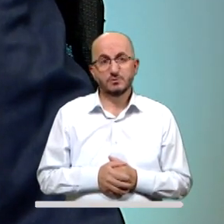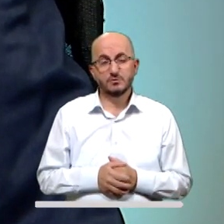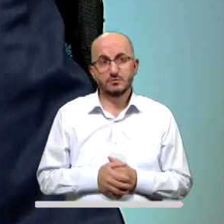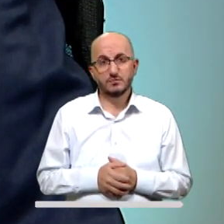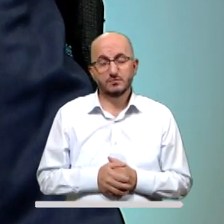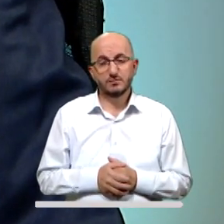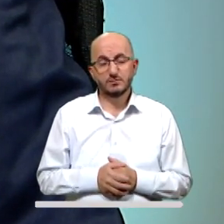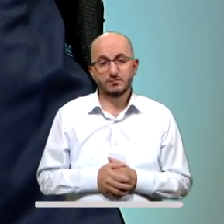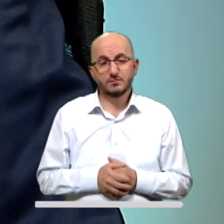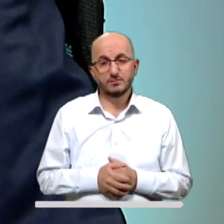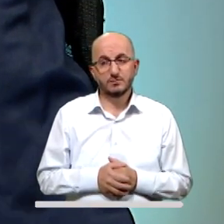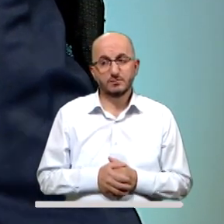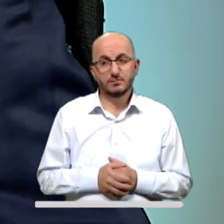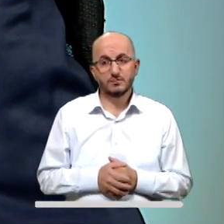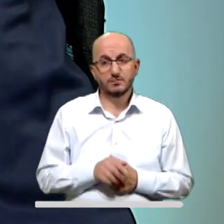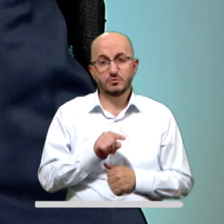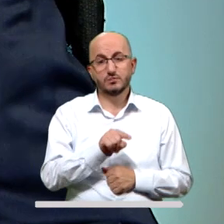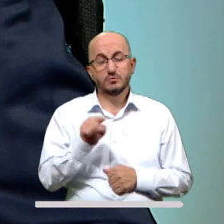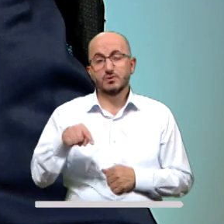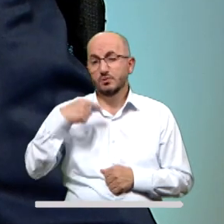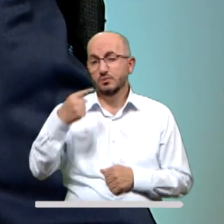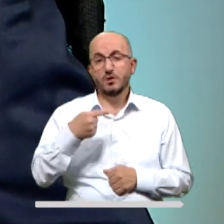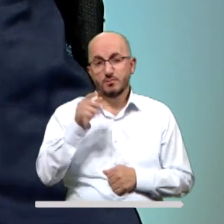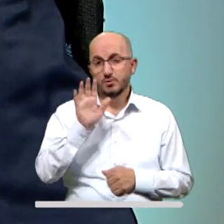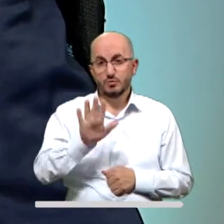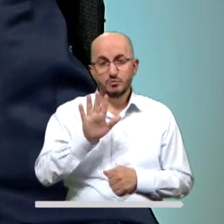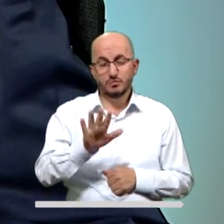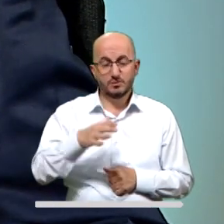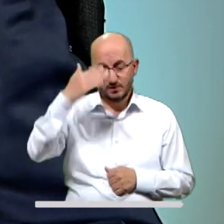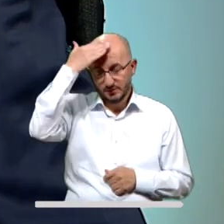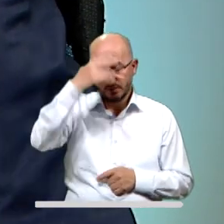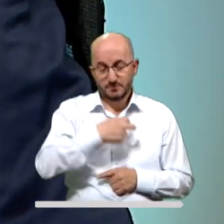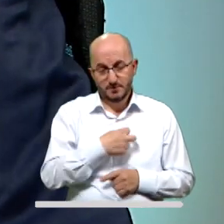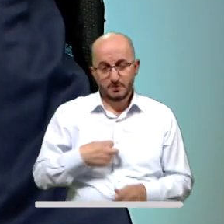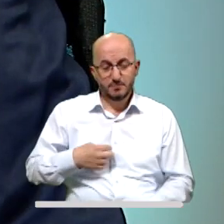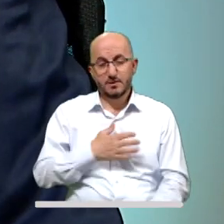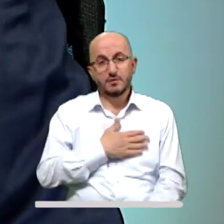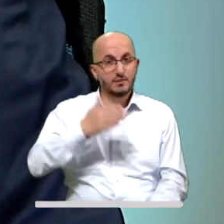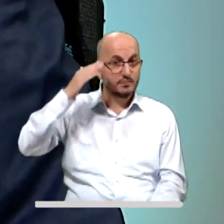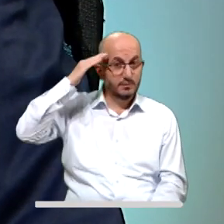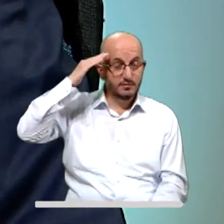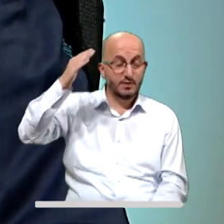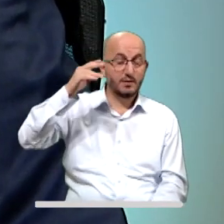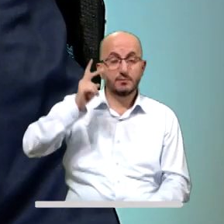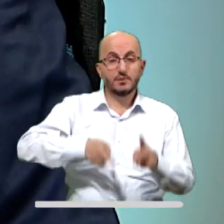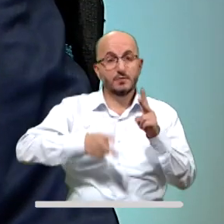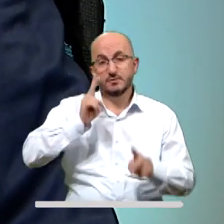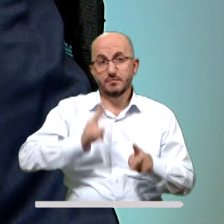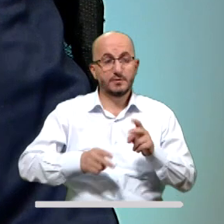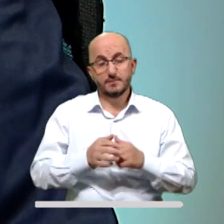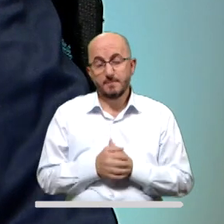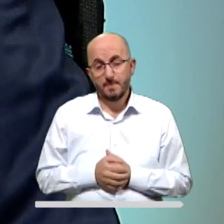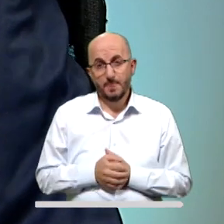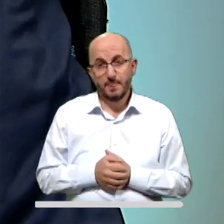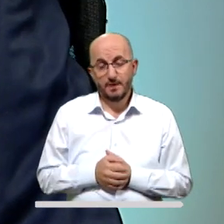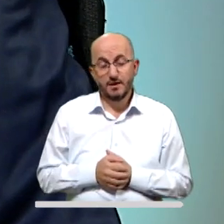Yani şunları söyleme durumundayız. Hazreti Peygamber aleyhissalatu vesselam zaman zaman